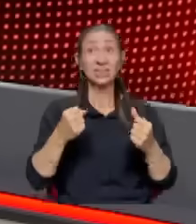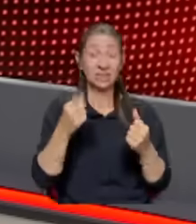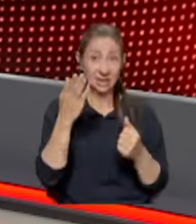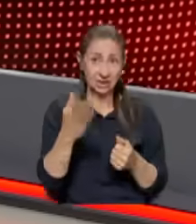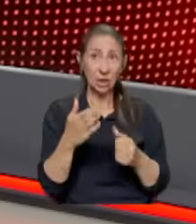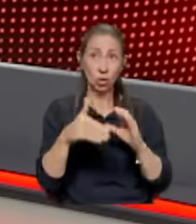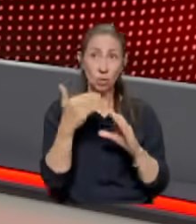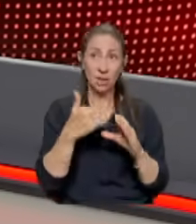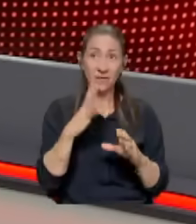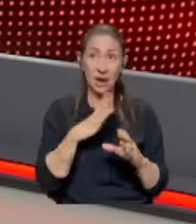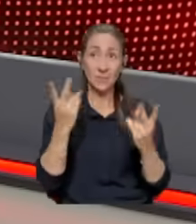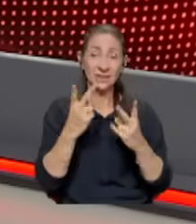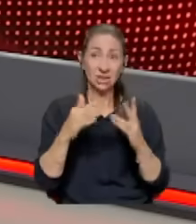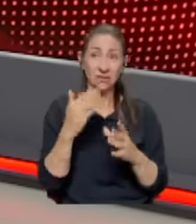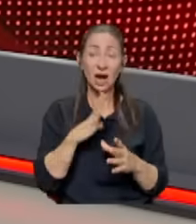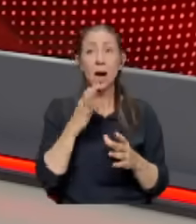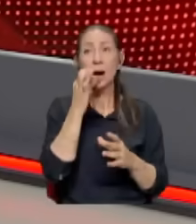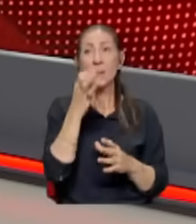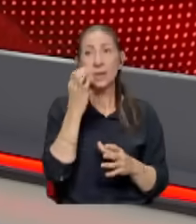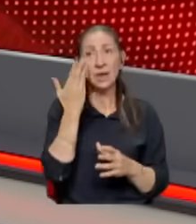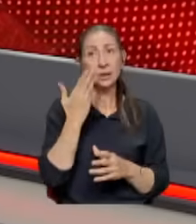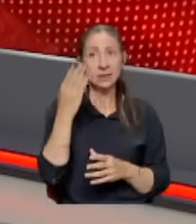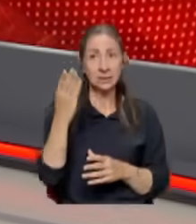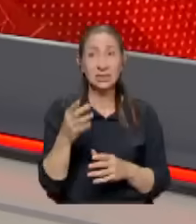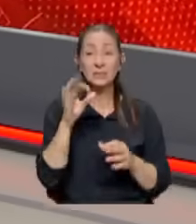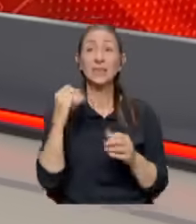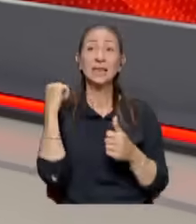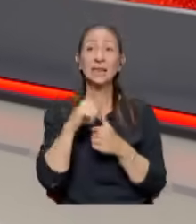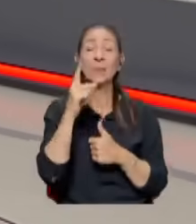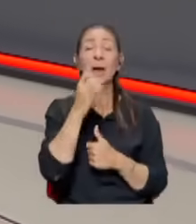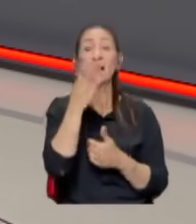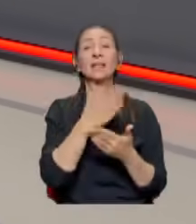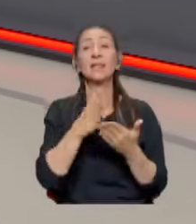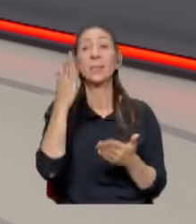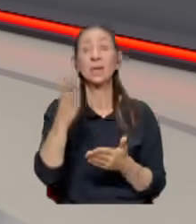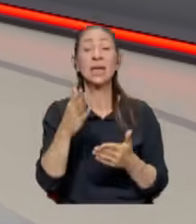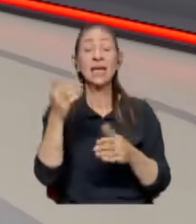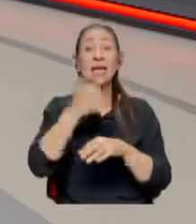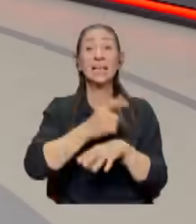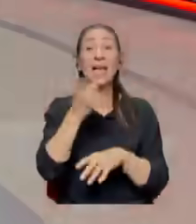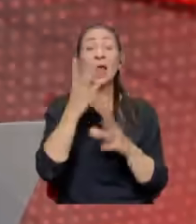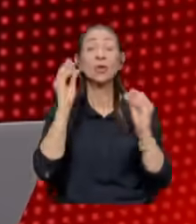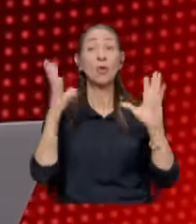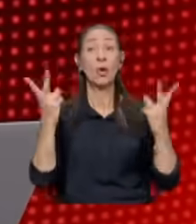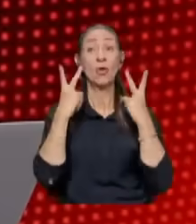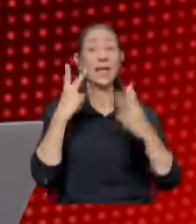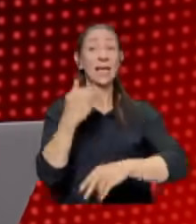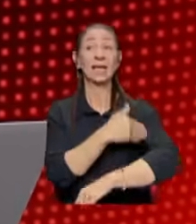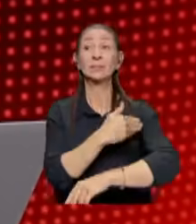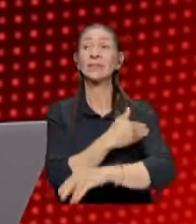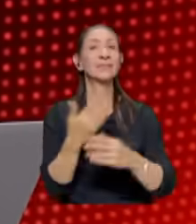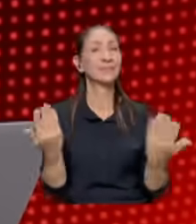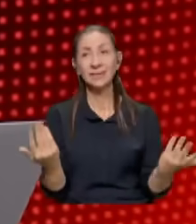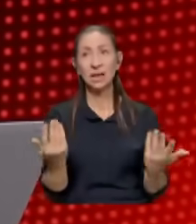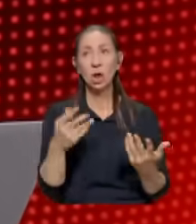da yorumları var, mesajları var ama haberimizi aktardık. Şimdi yine bir başka haberle devam edelim. İktidarın en çok övündüğü hizmetlerinden